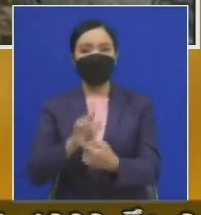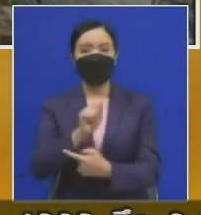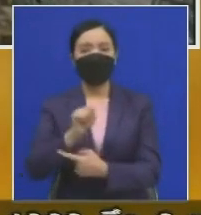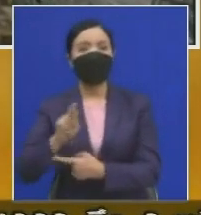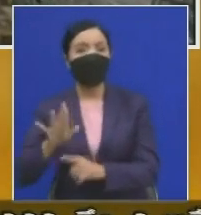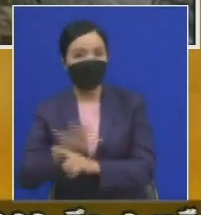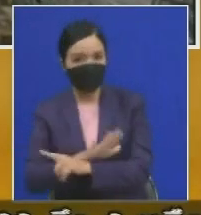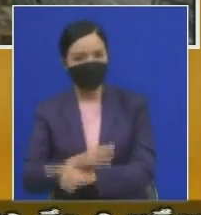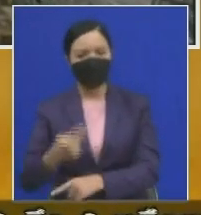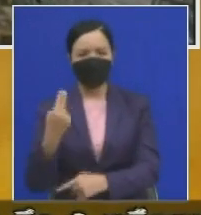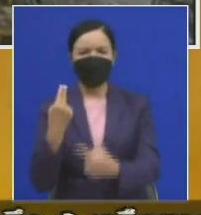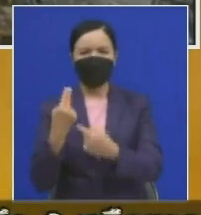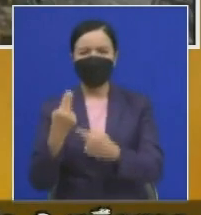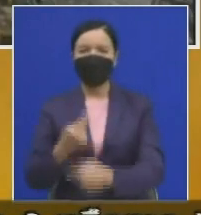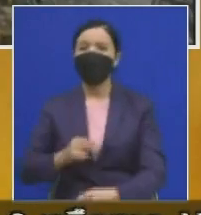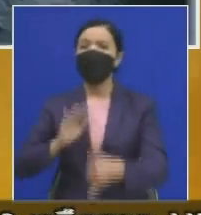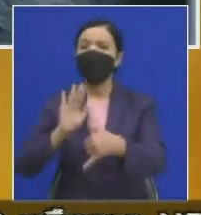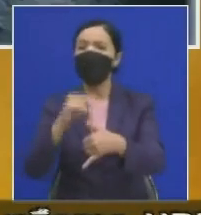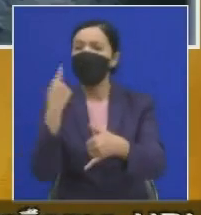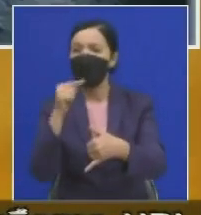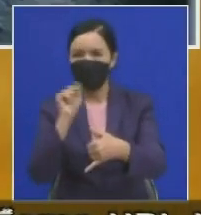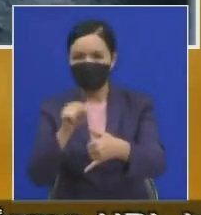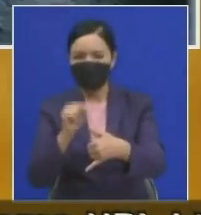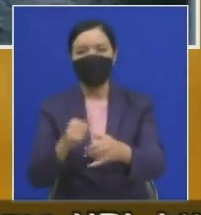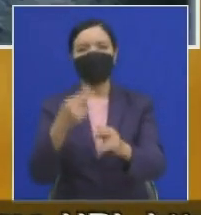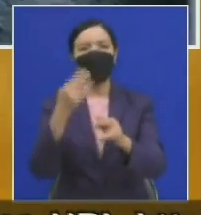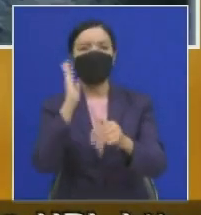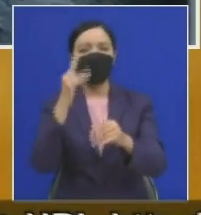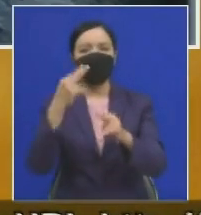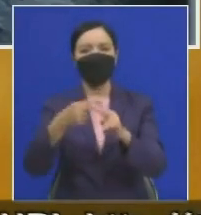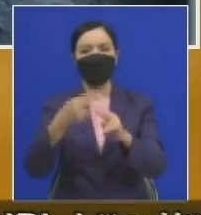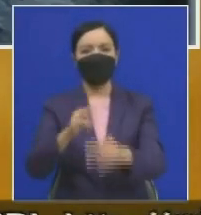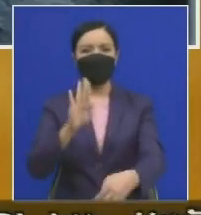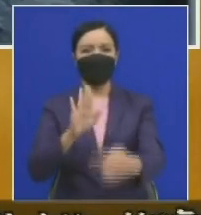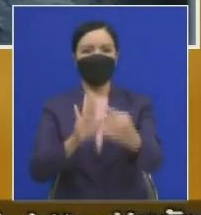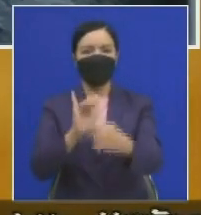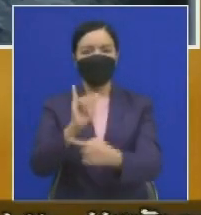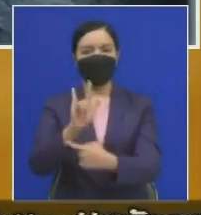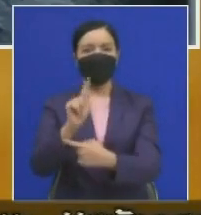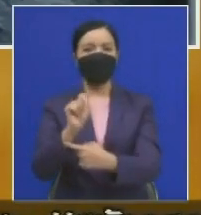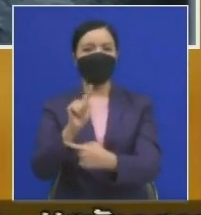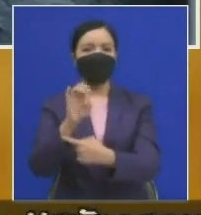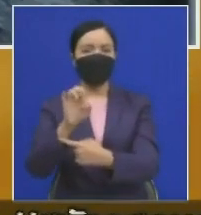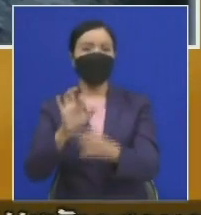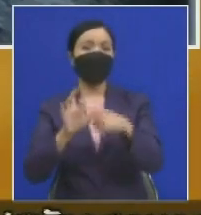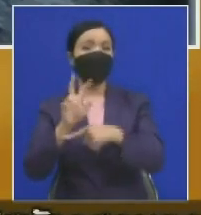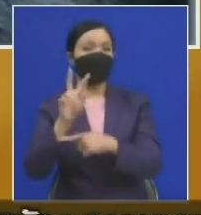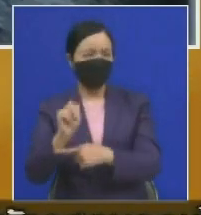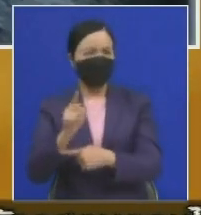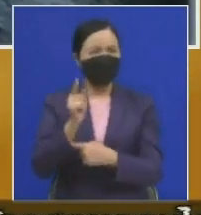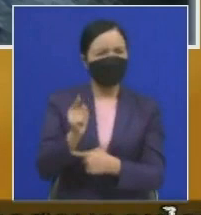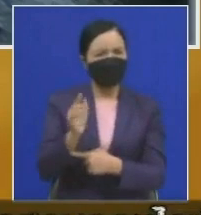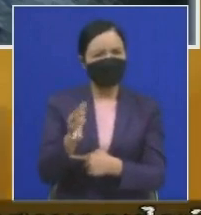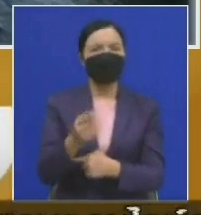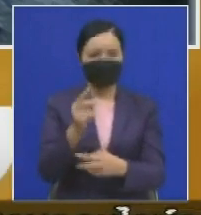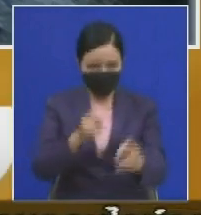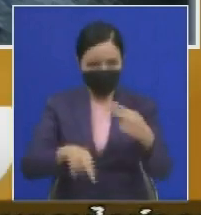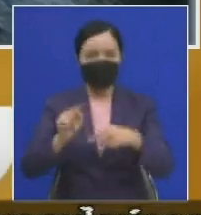ของหน 90 rotationsซึเป็น peer ion ทGTES อย่ไร ตองตัวสเพิมอ superุณ